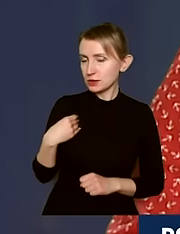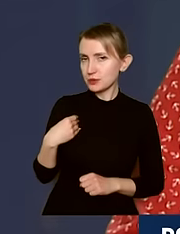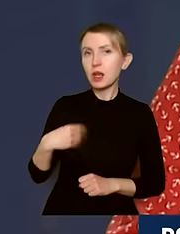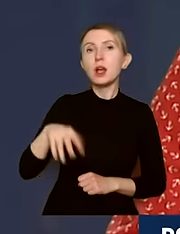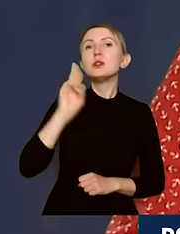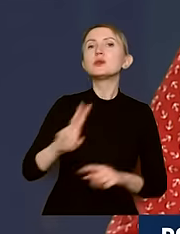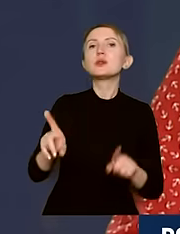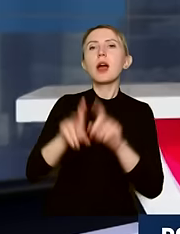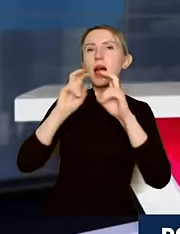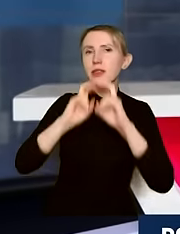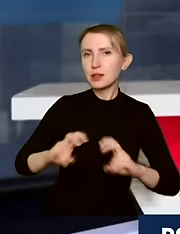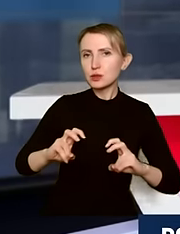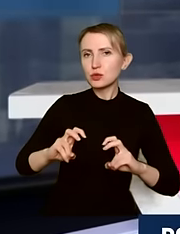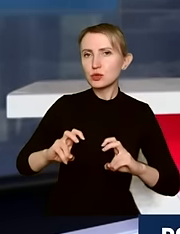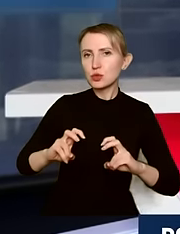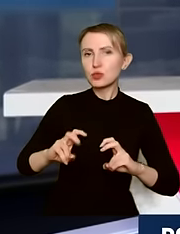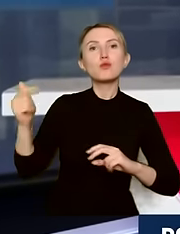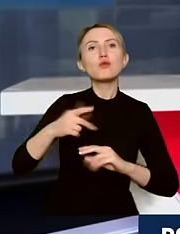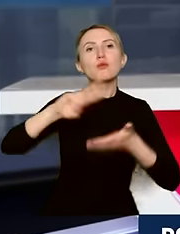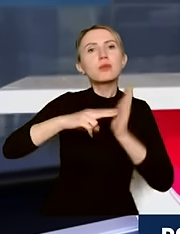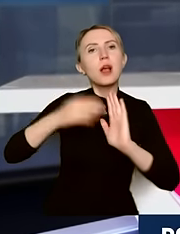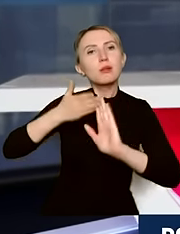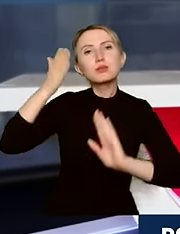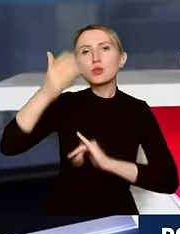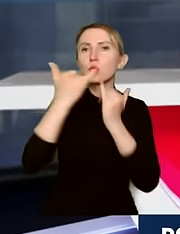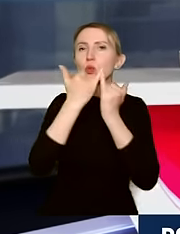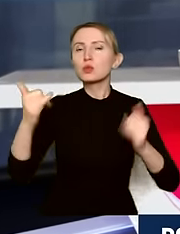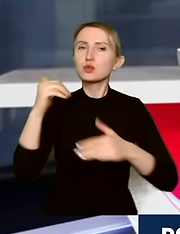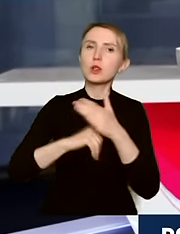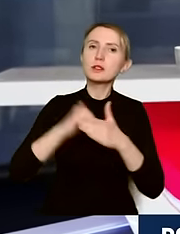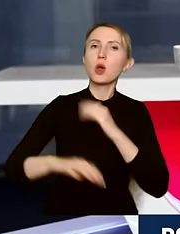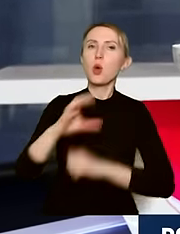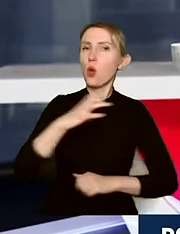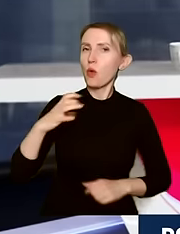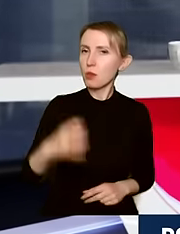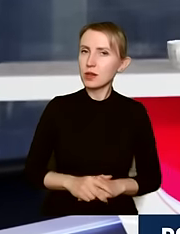również analitycznej, która ma przewidywać różne zachowania gospodarcze,